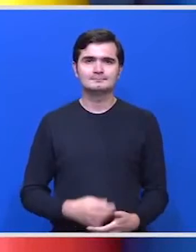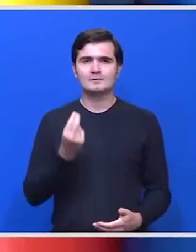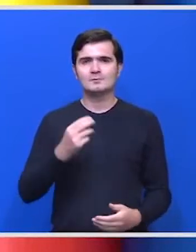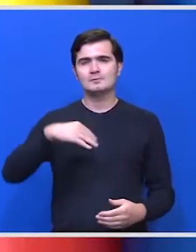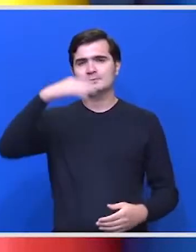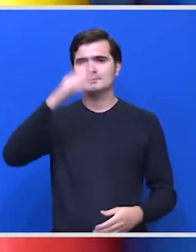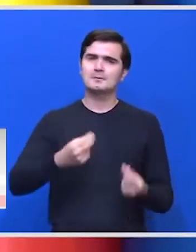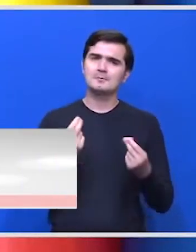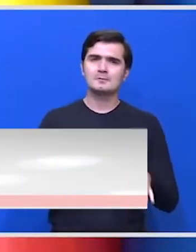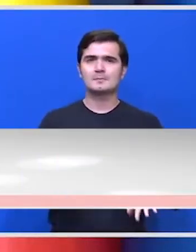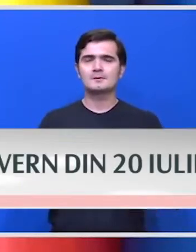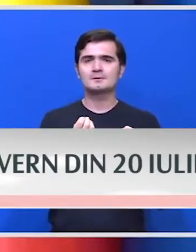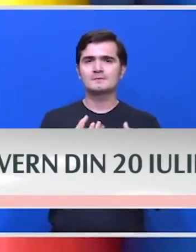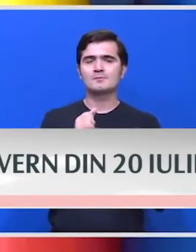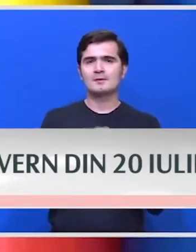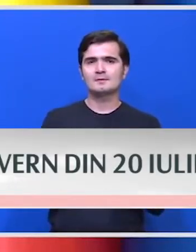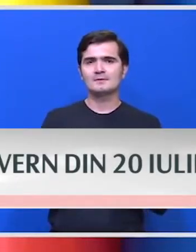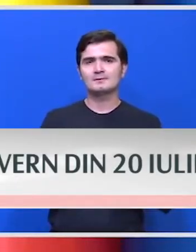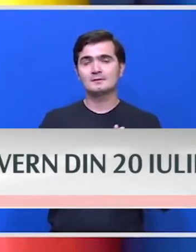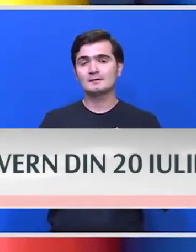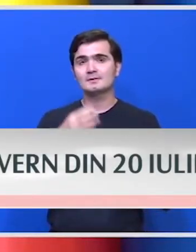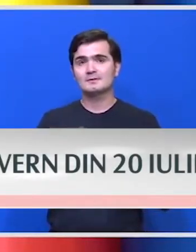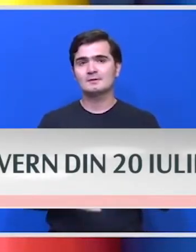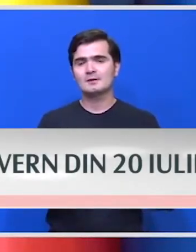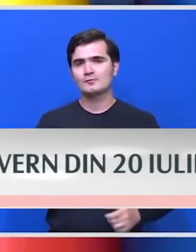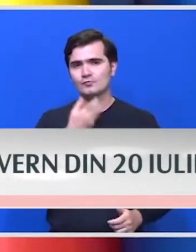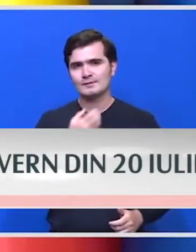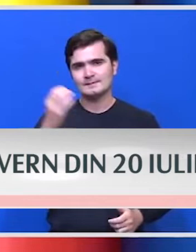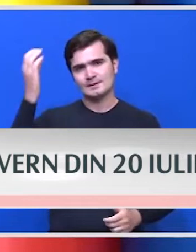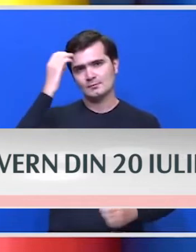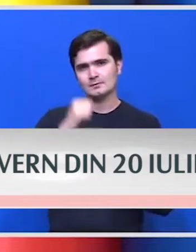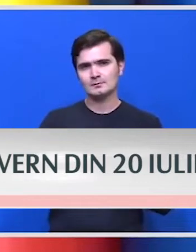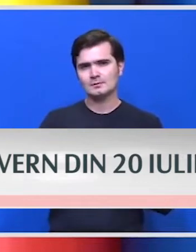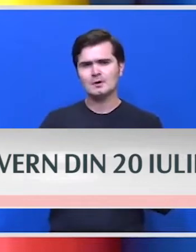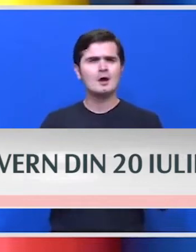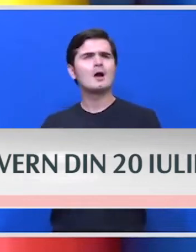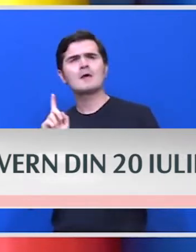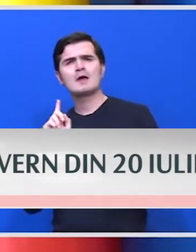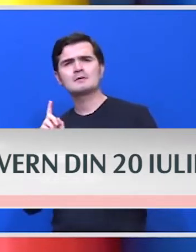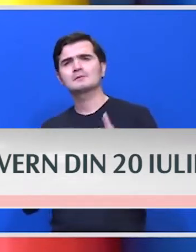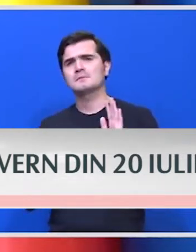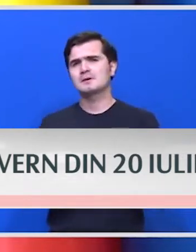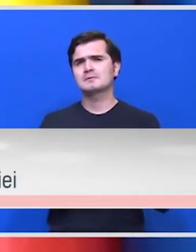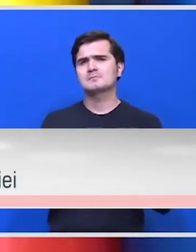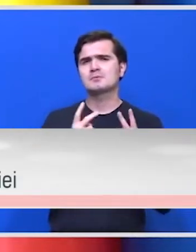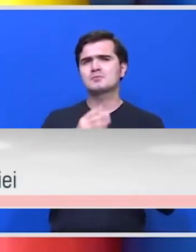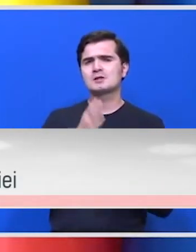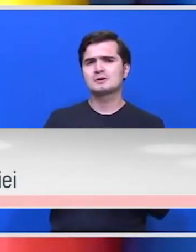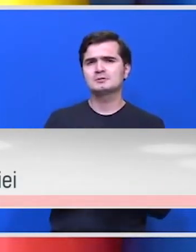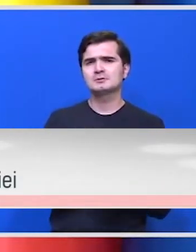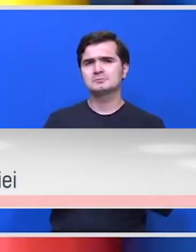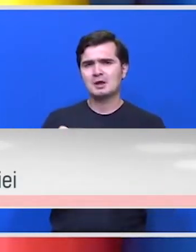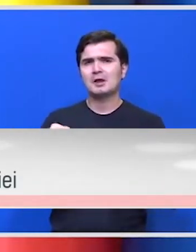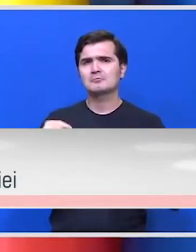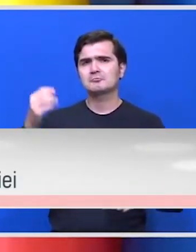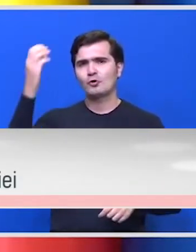Bună ziua, bine v-am regăsit la briefingul de presă organizat la finalul ședinței de guvern. Înainte de a vă prezenta principalele decizii pe care astăzi Guvernul